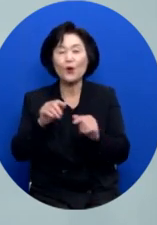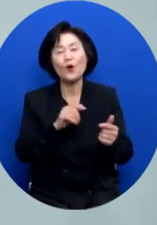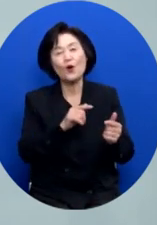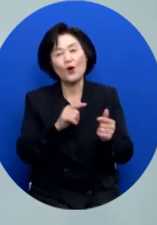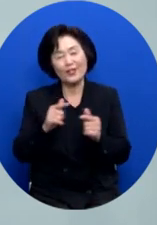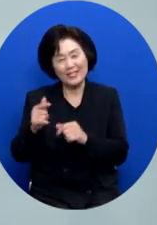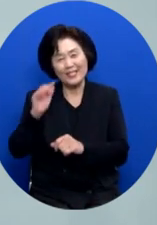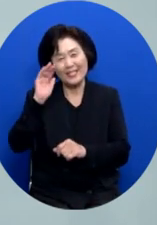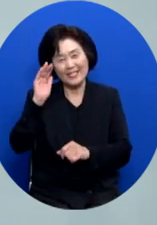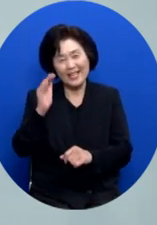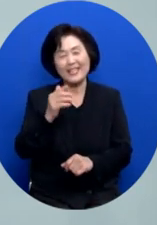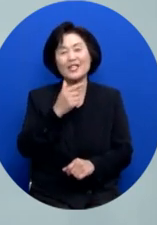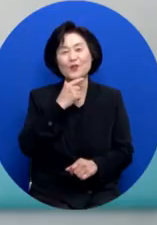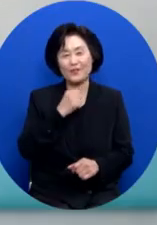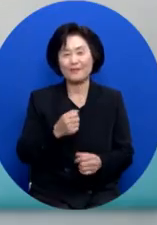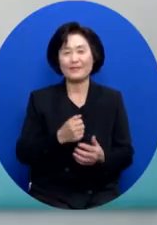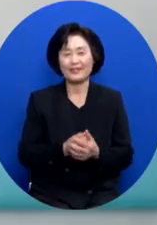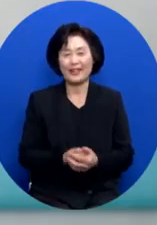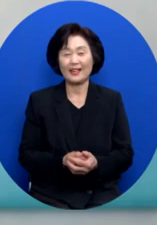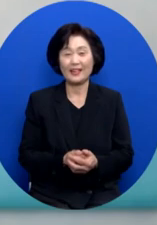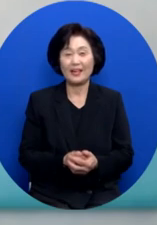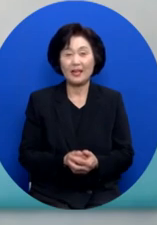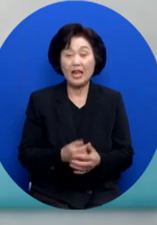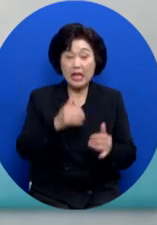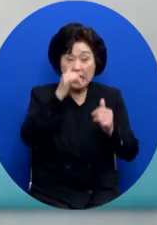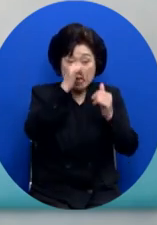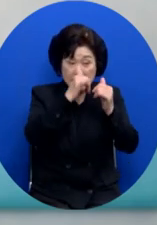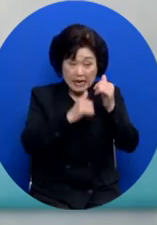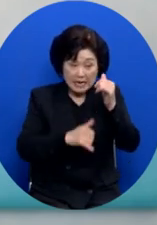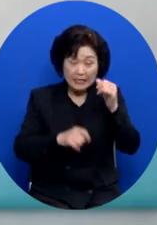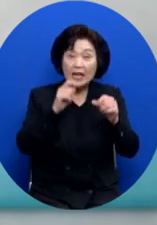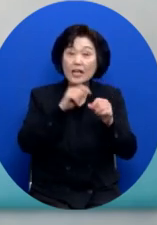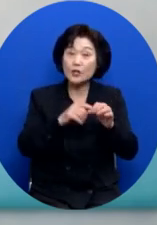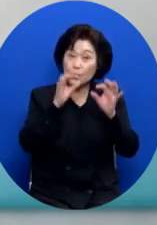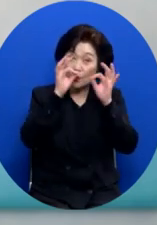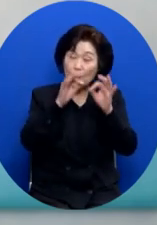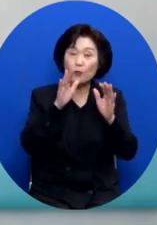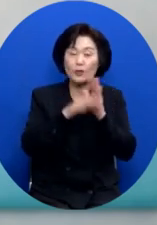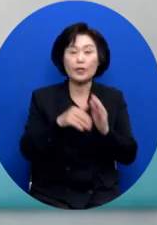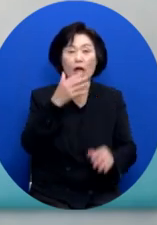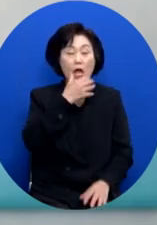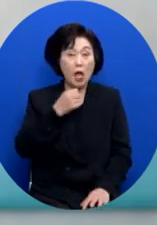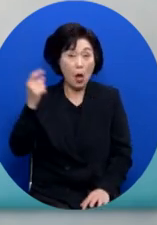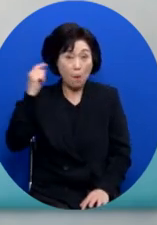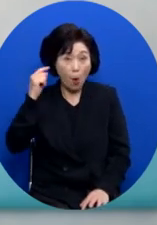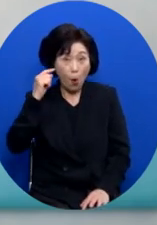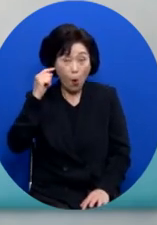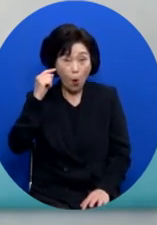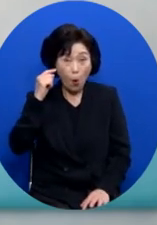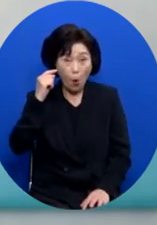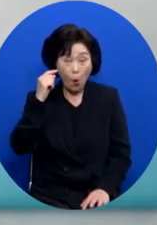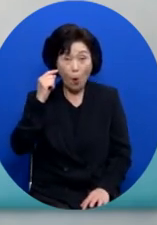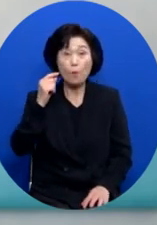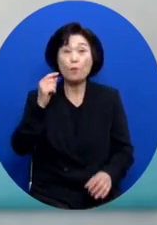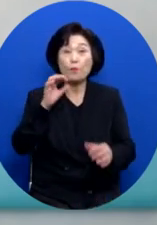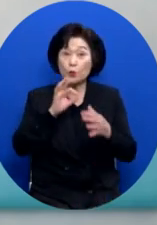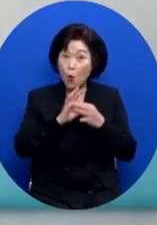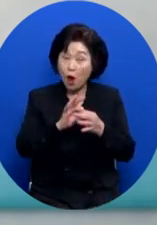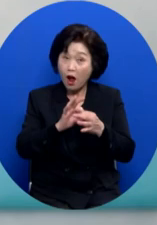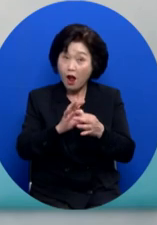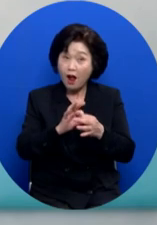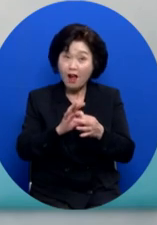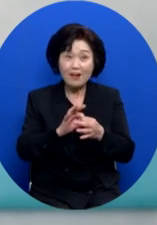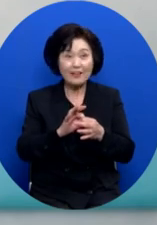잔치가 이루어질 것입니다. 역사적으로 복음이 들어가 부흥하는 곳에는 항상